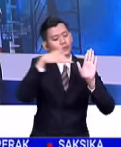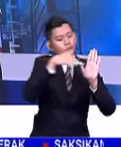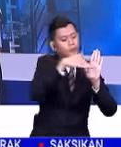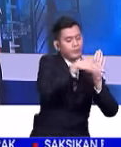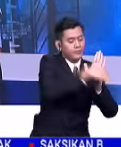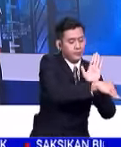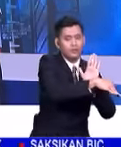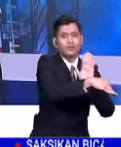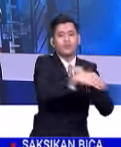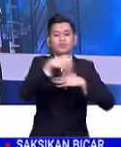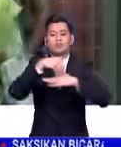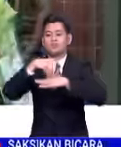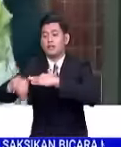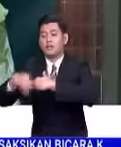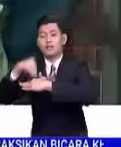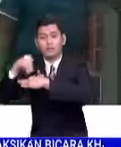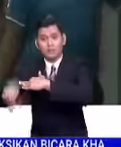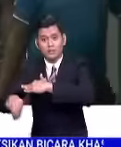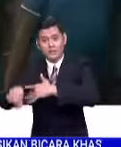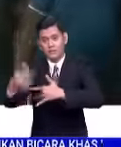COVID-19.